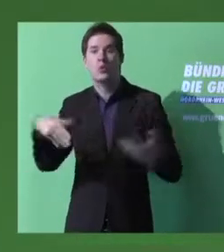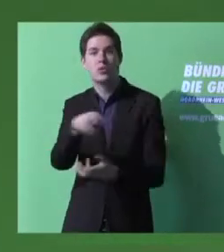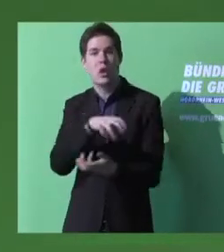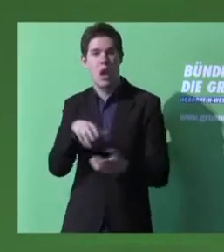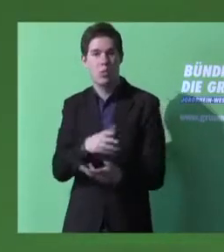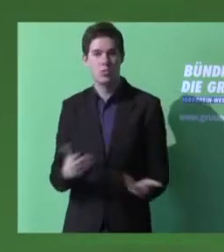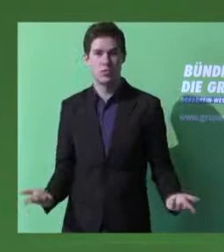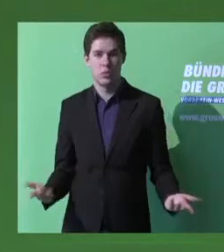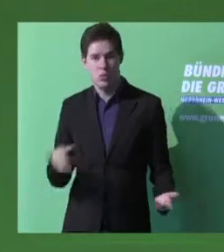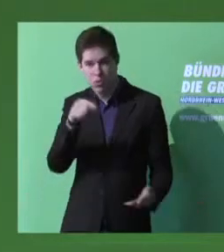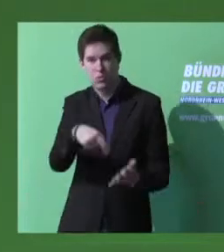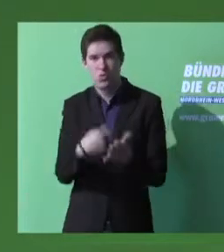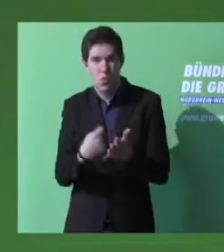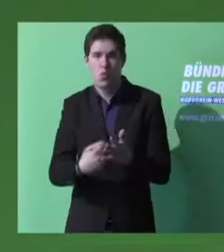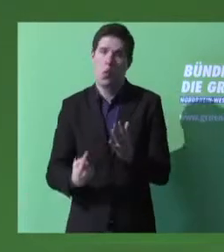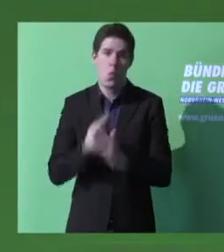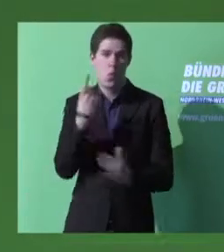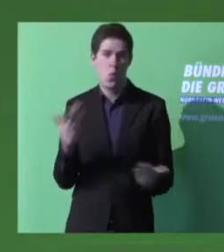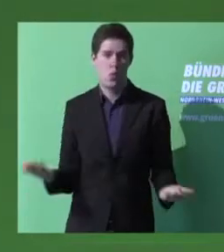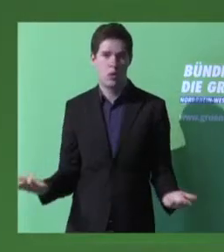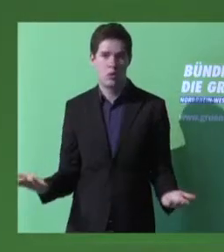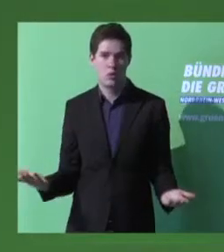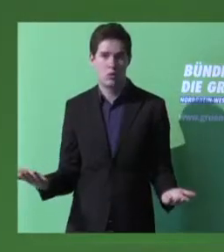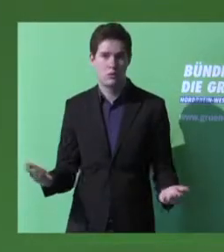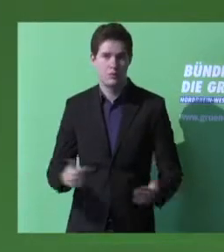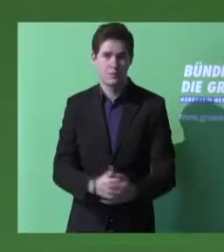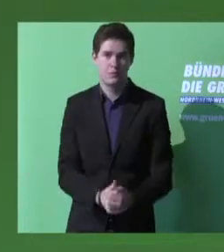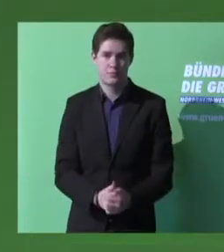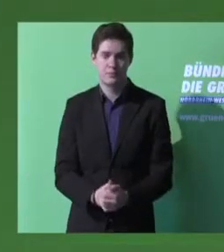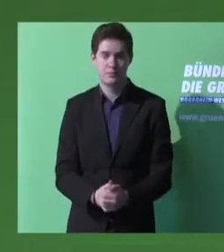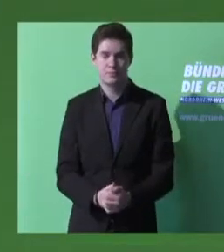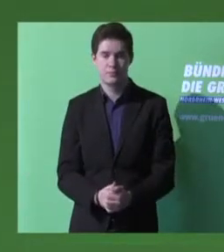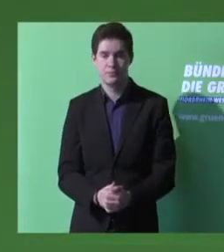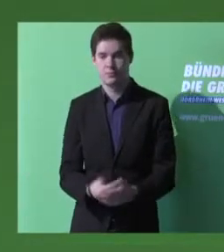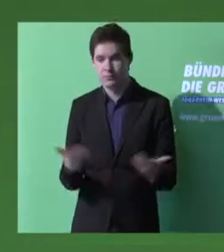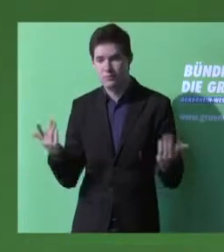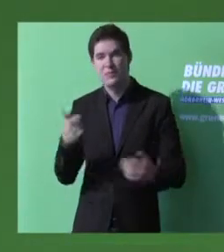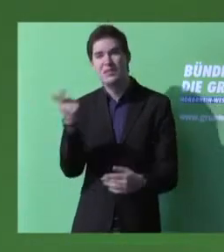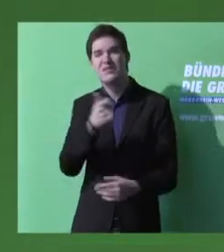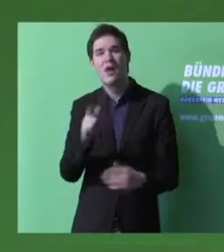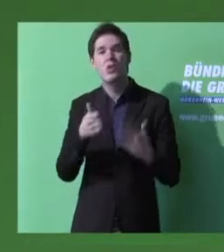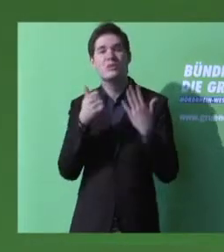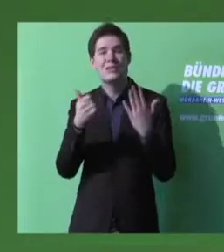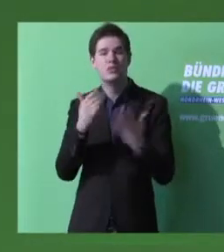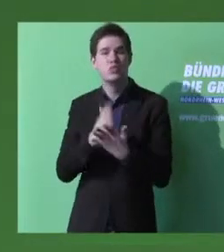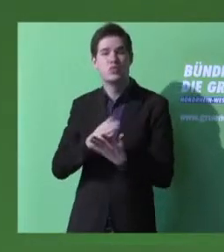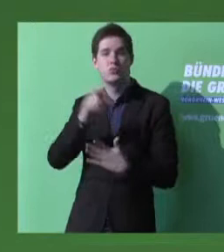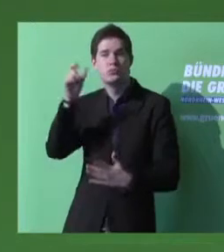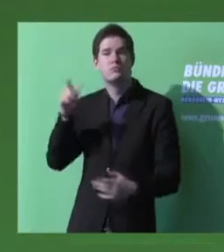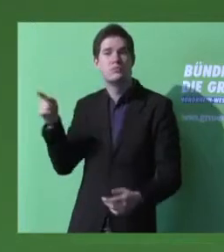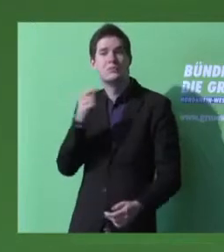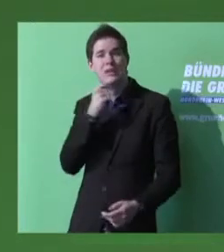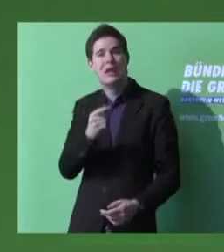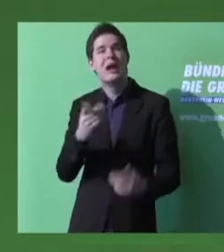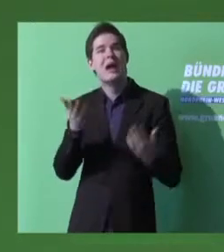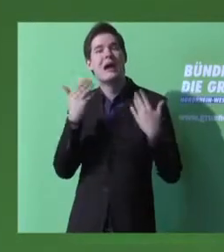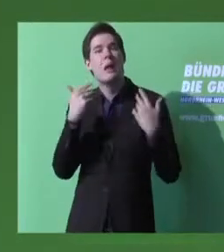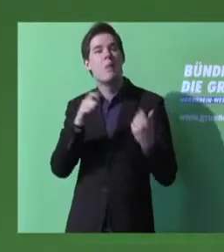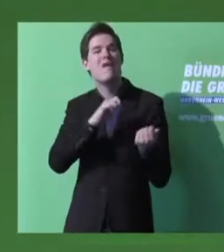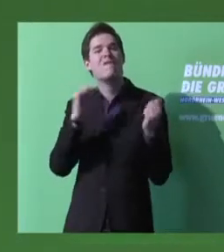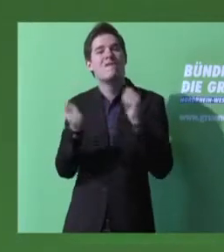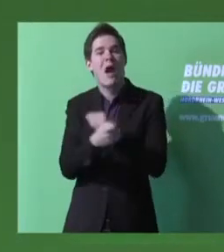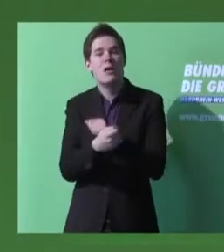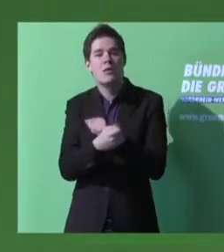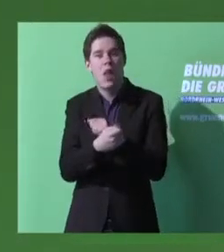wir unglaublich hohe Kosten. Niklas Stern hat 2006 gesagt, wir werden den Klimawandel nicht